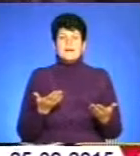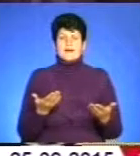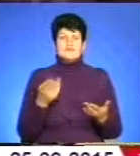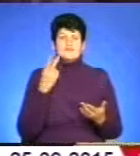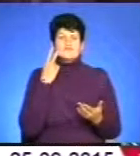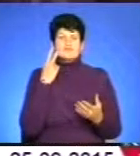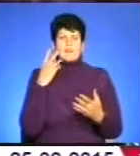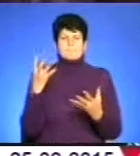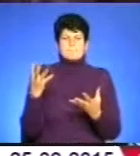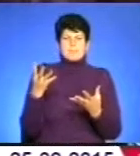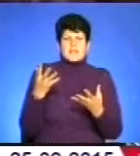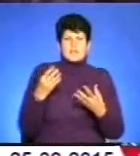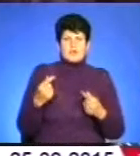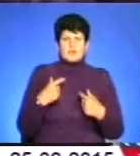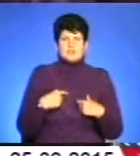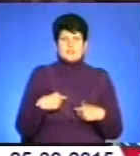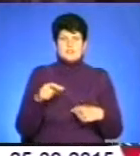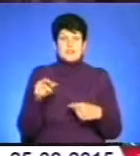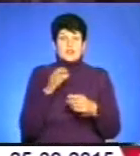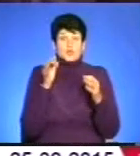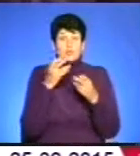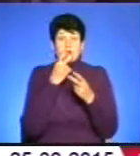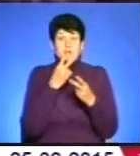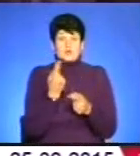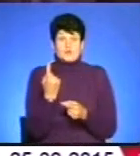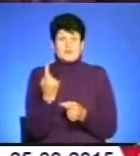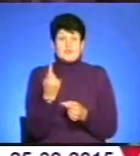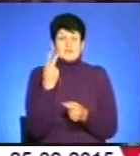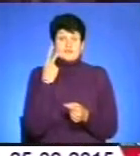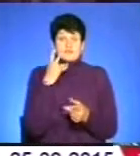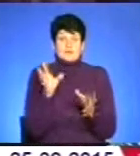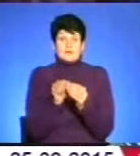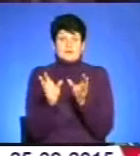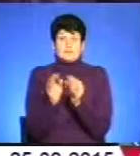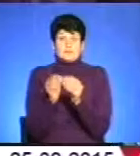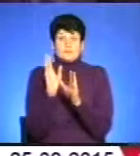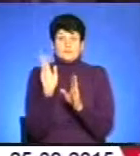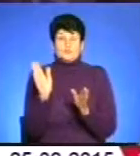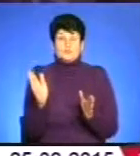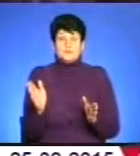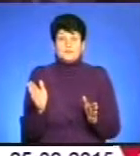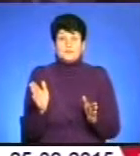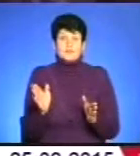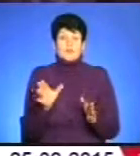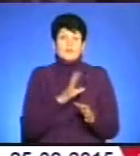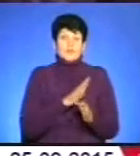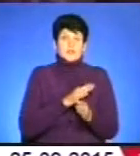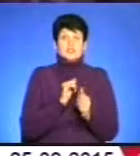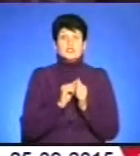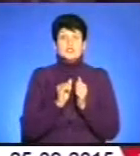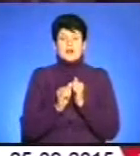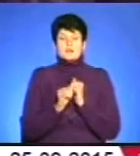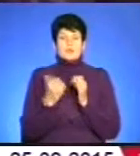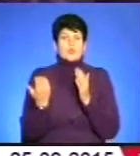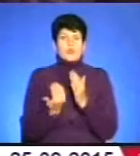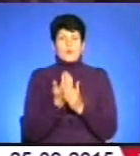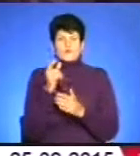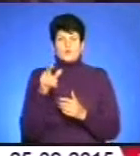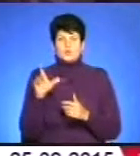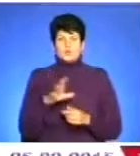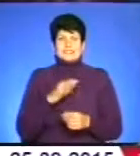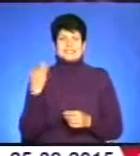завжди притягувала до себе людей, бо я його ніколи не бачив самого. Він завжди з кимось ходив, тобто завжди якісь і доволі часто якісь нові люди,